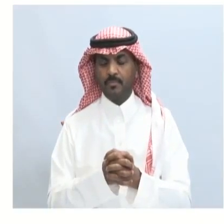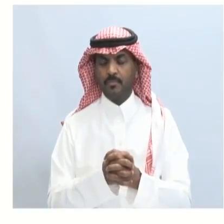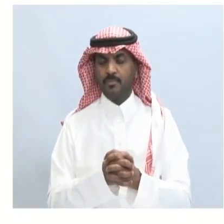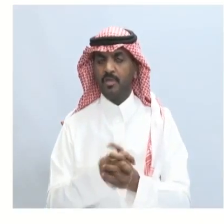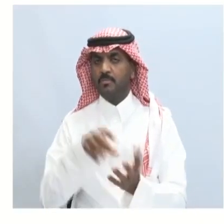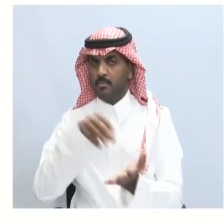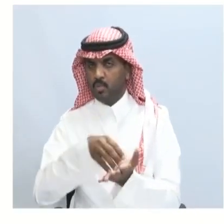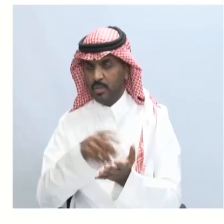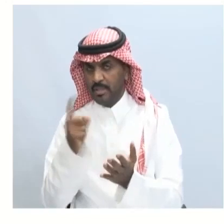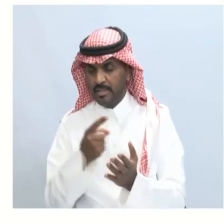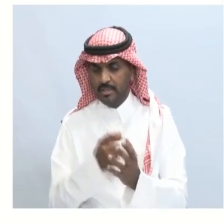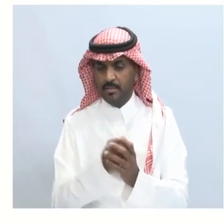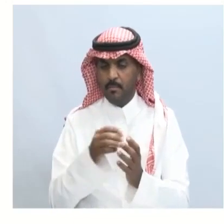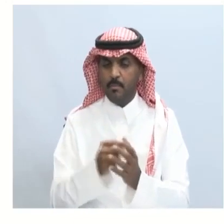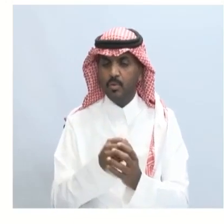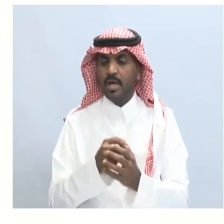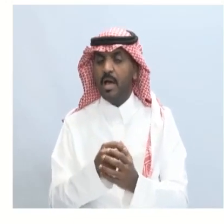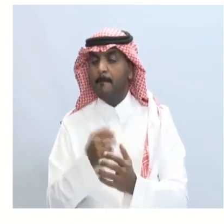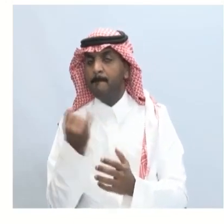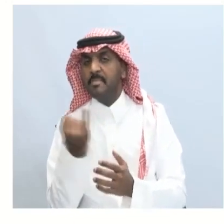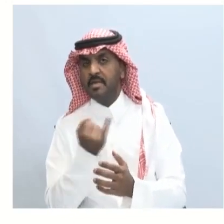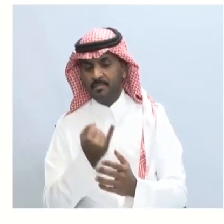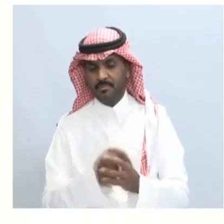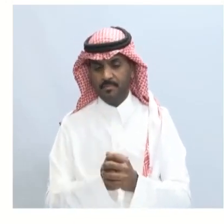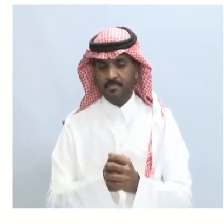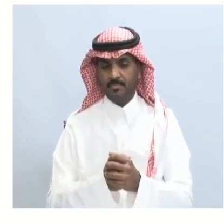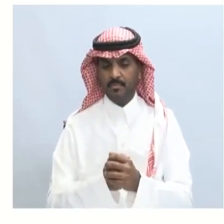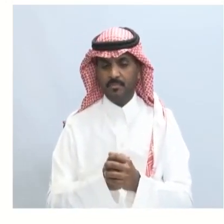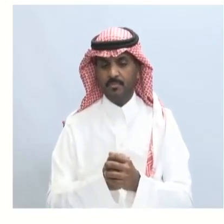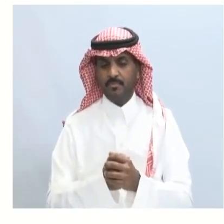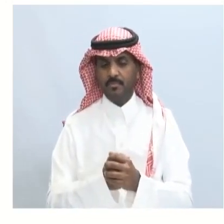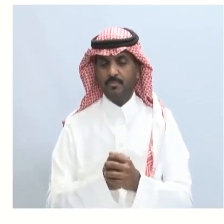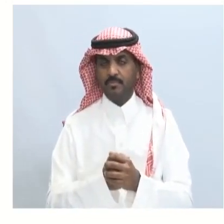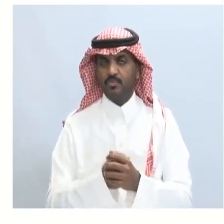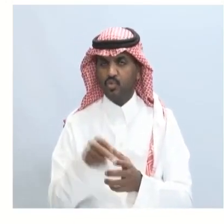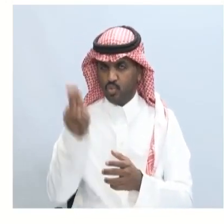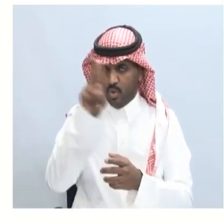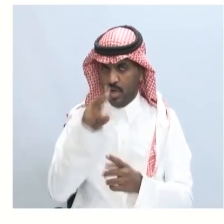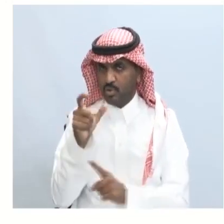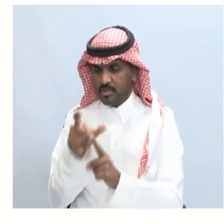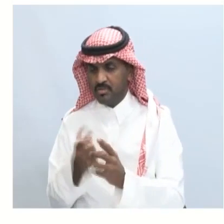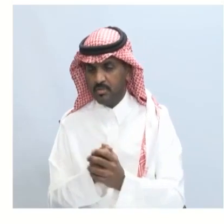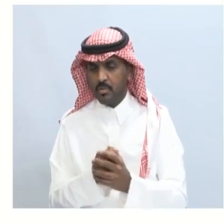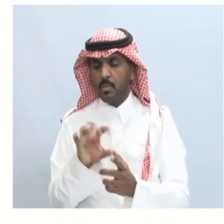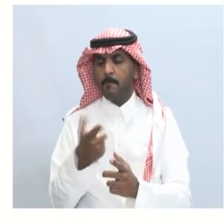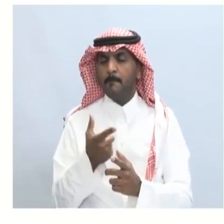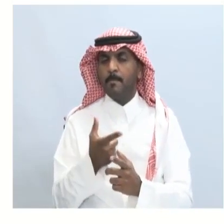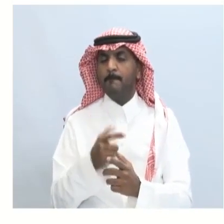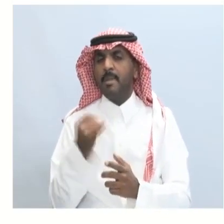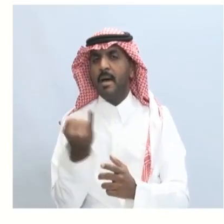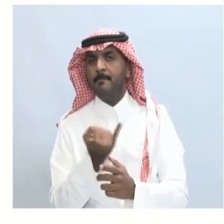الموطن ولتحديد الموطن اهميه بالغه هنا سؤال قد يسال سائل يقول ما اهميه